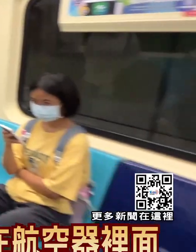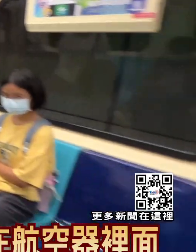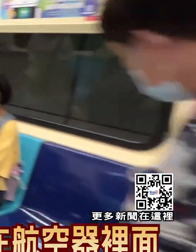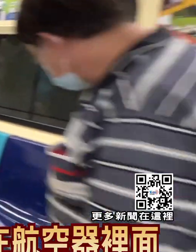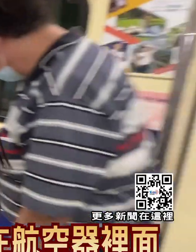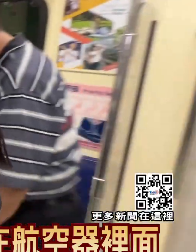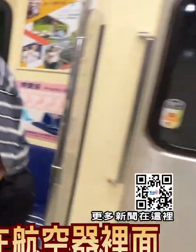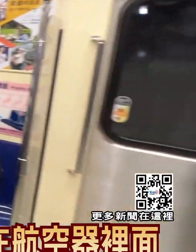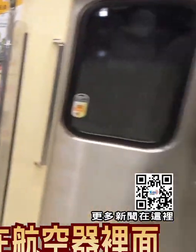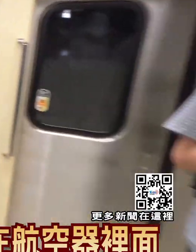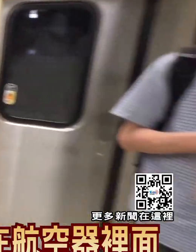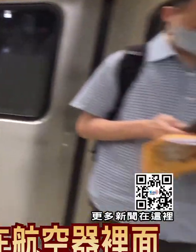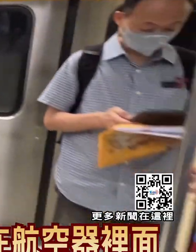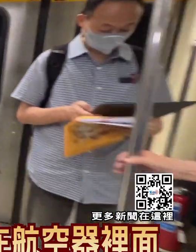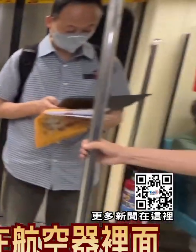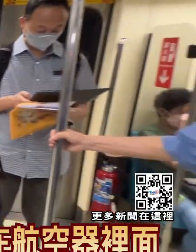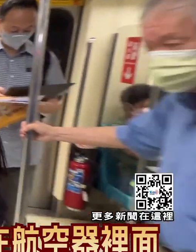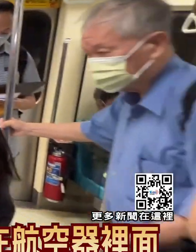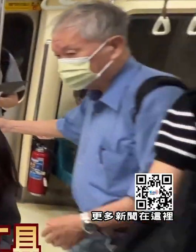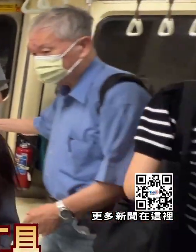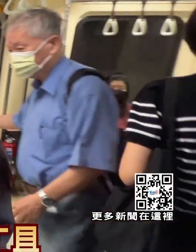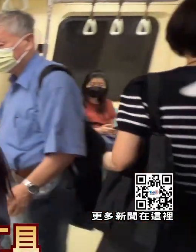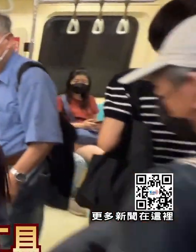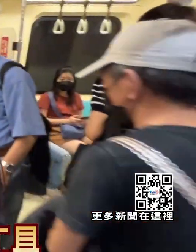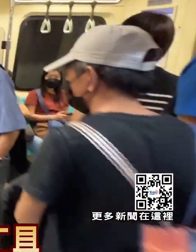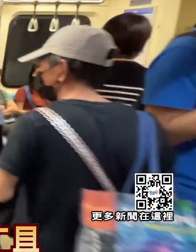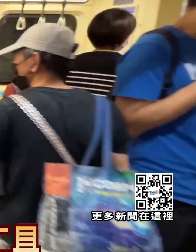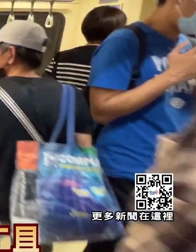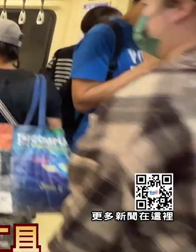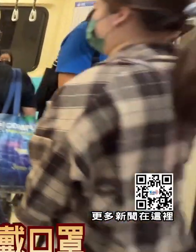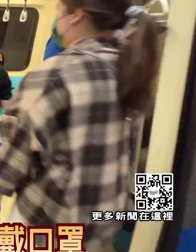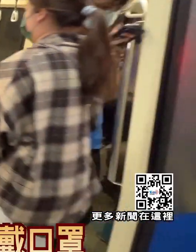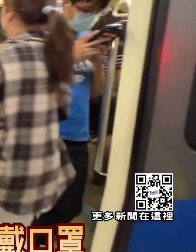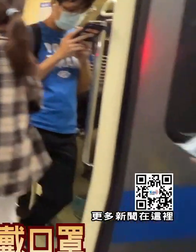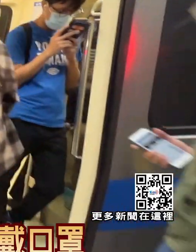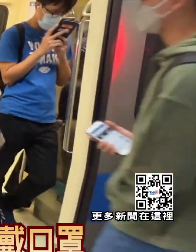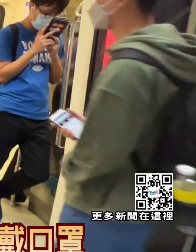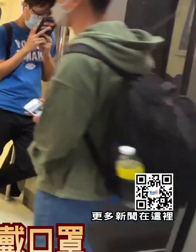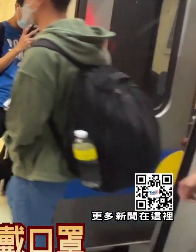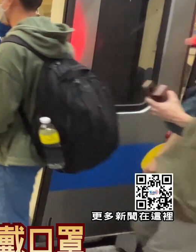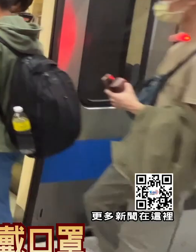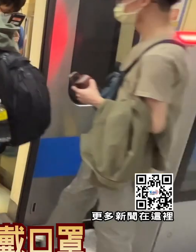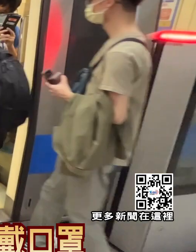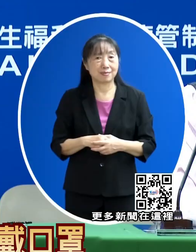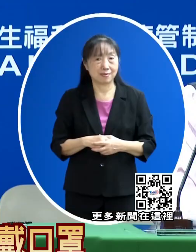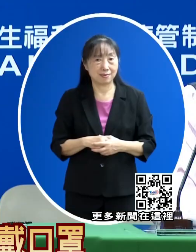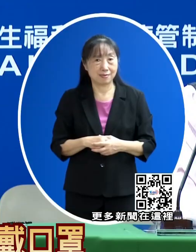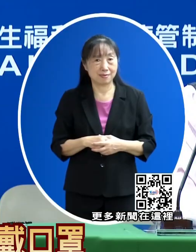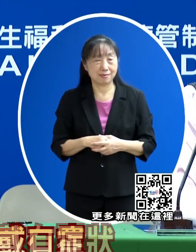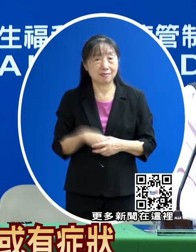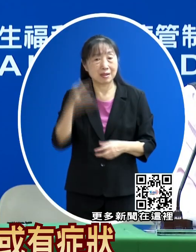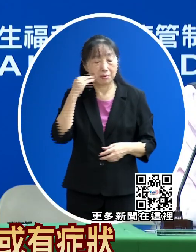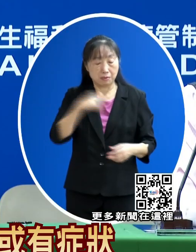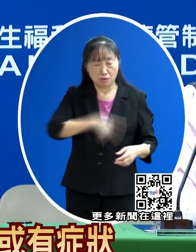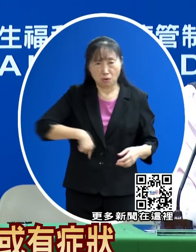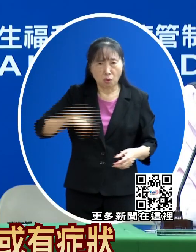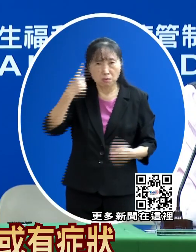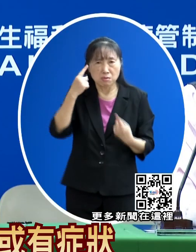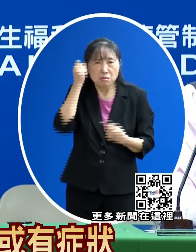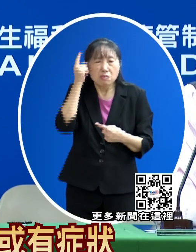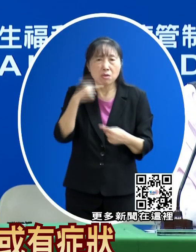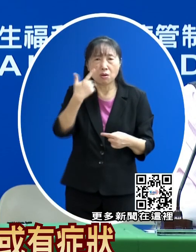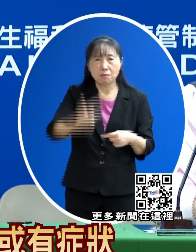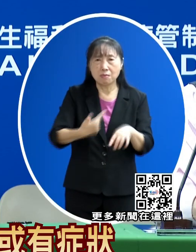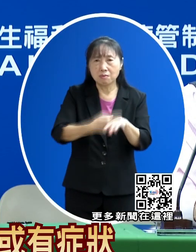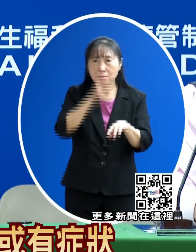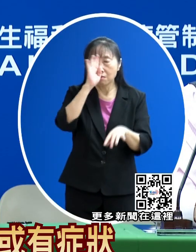像是在车厢里或是在航空器里面，只要搭乘运输工具就必须全程都要佩戴口罩。 体质敏感、有慢性病